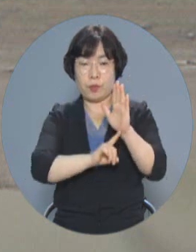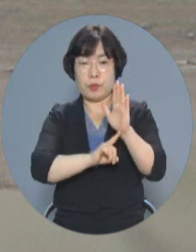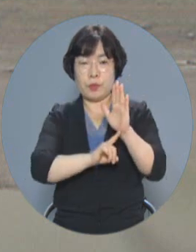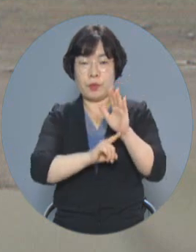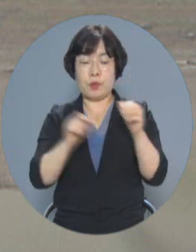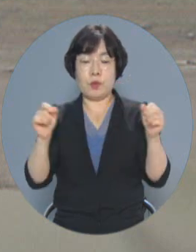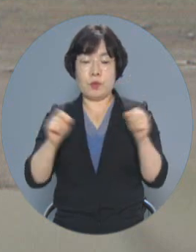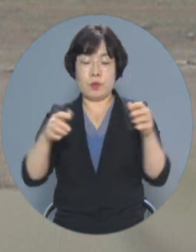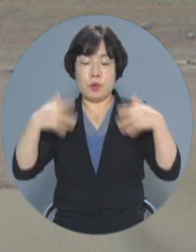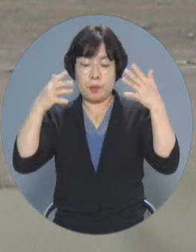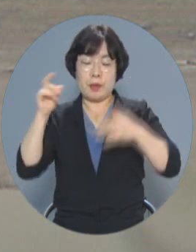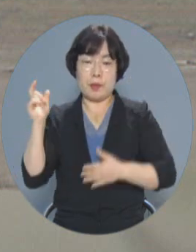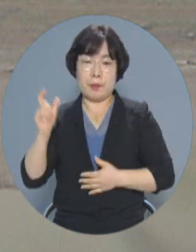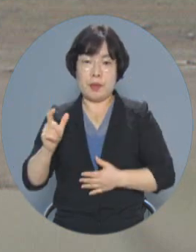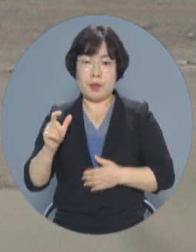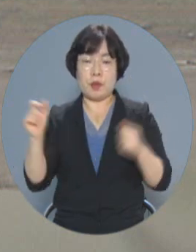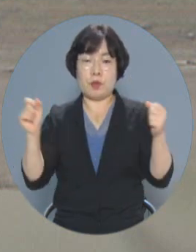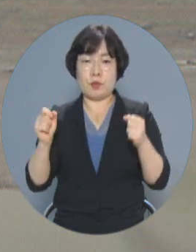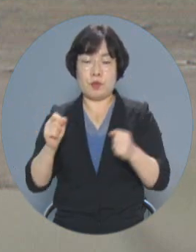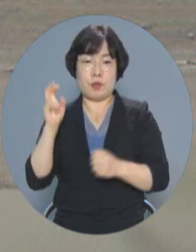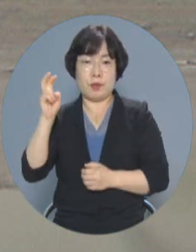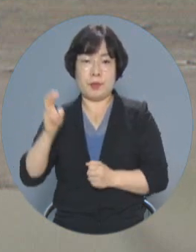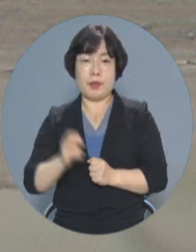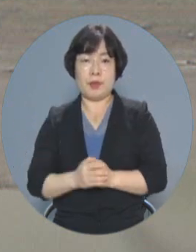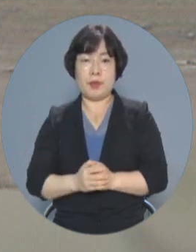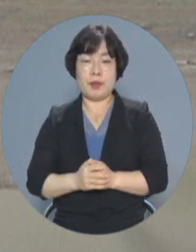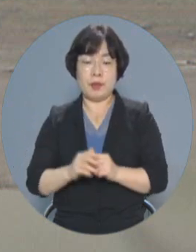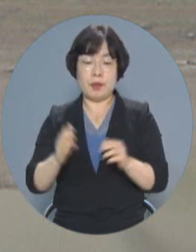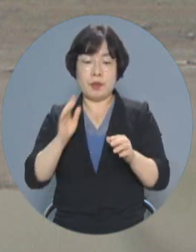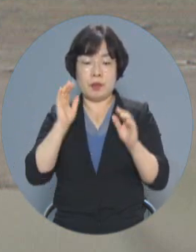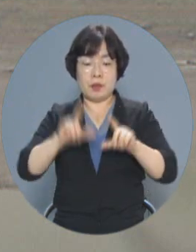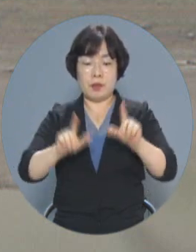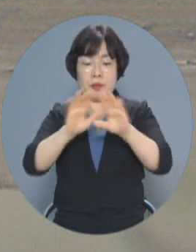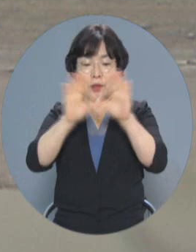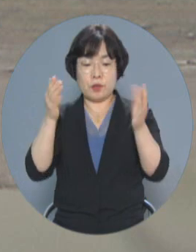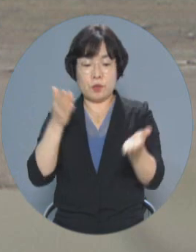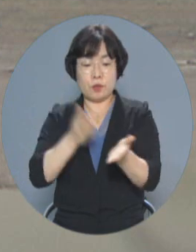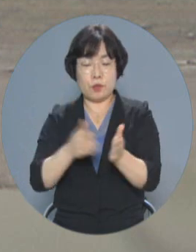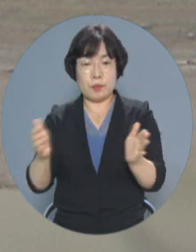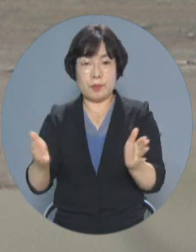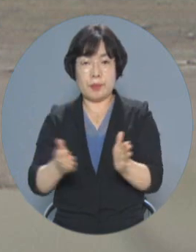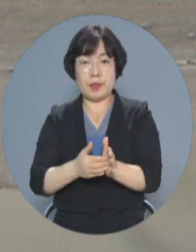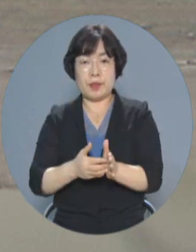떨어지고 바람도 강하게 불어 주어 지겠습니다 지금까지의 ai 날씨였습니다